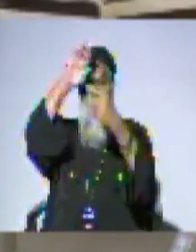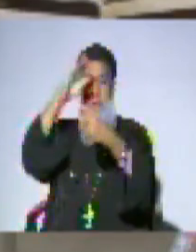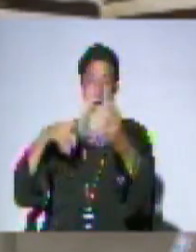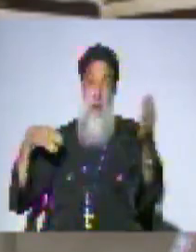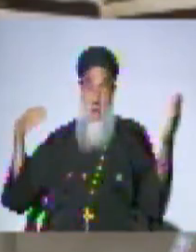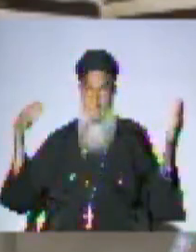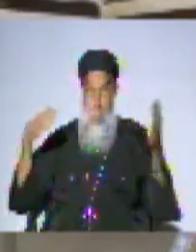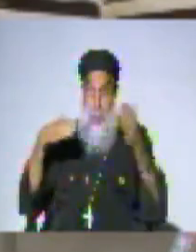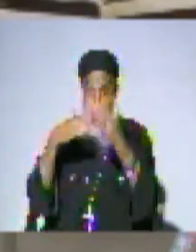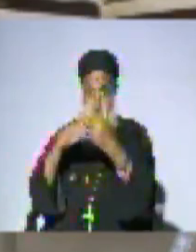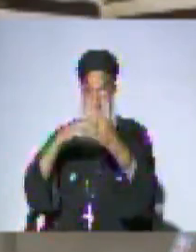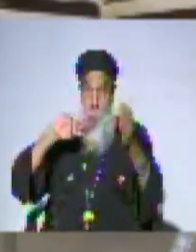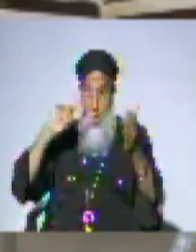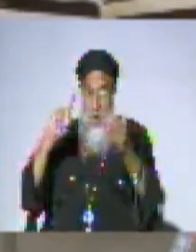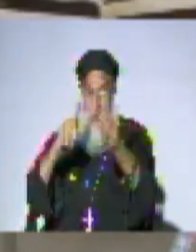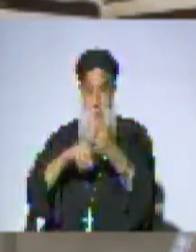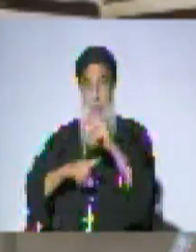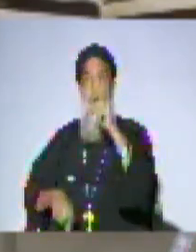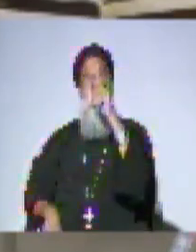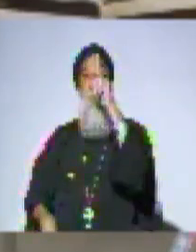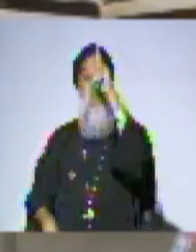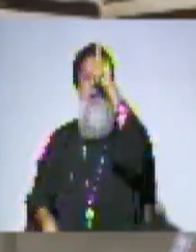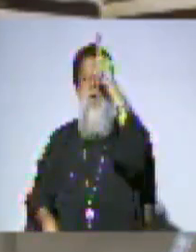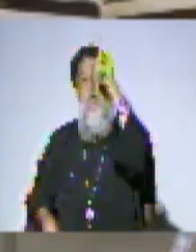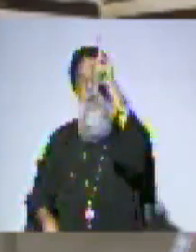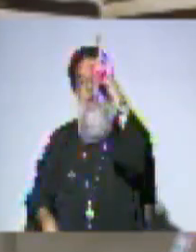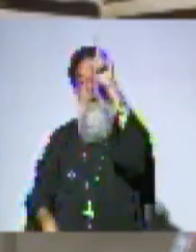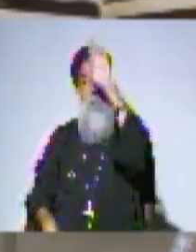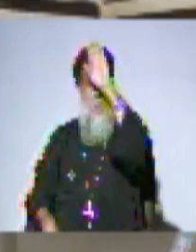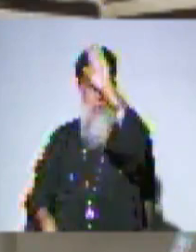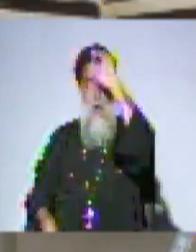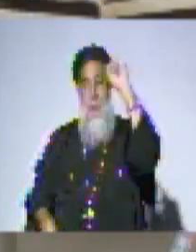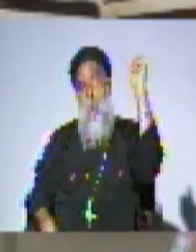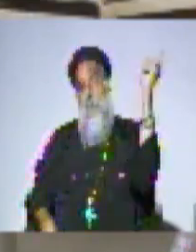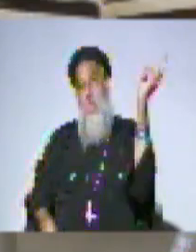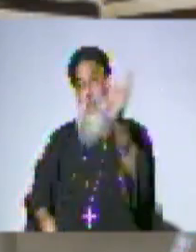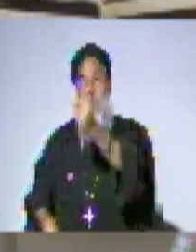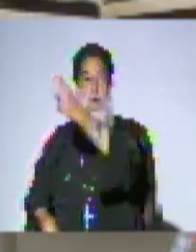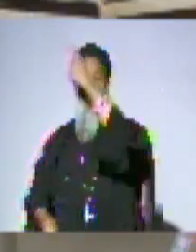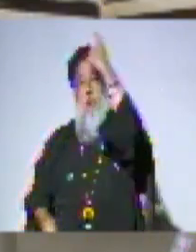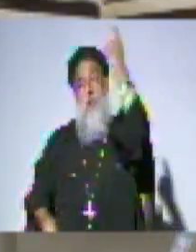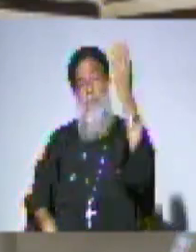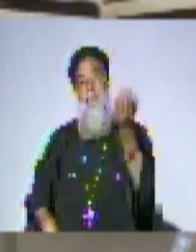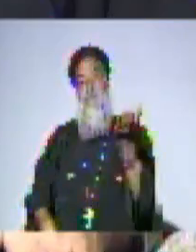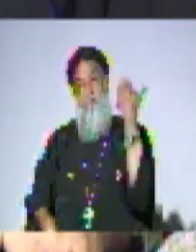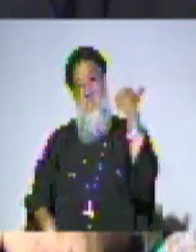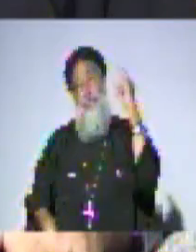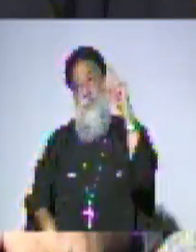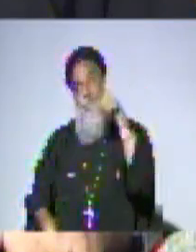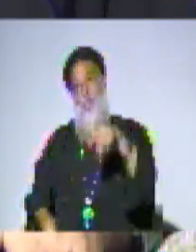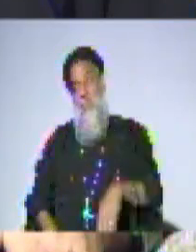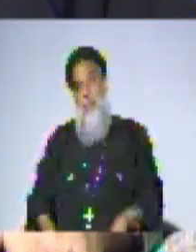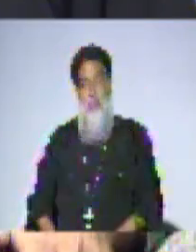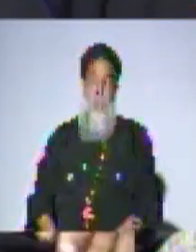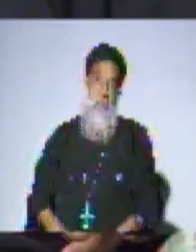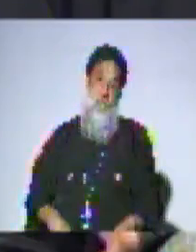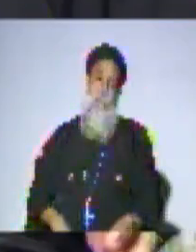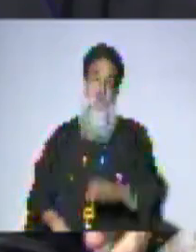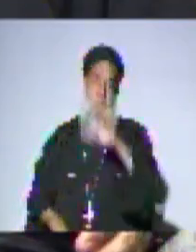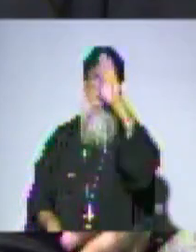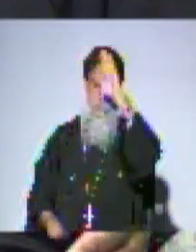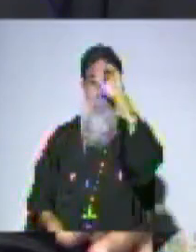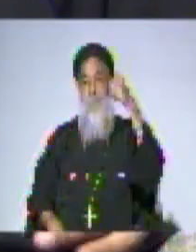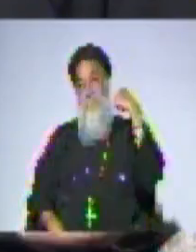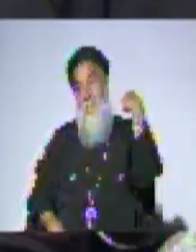لكن المسيح أو الله يعني ملك الدهور. كان من ضمن سيدنا التفسيرات بتاعت ملك